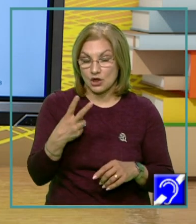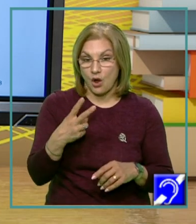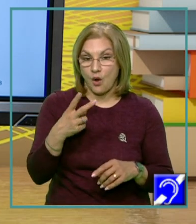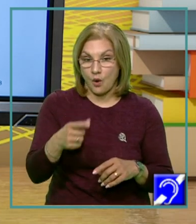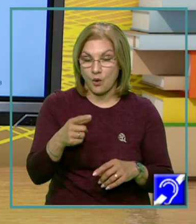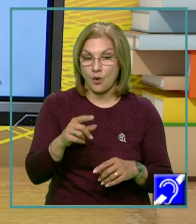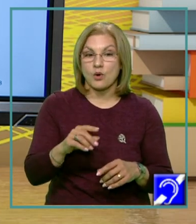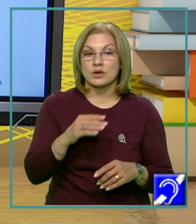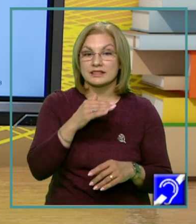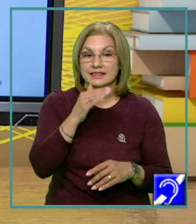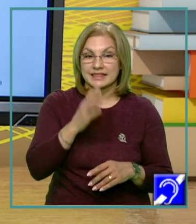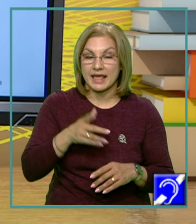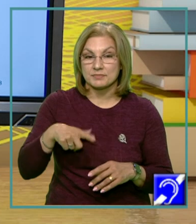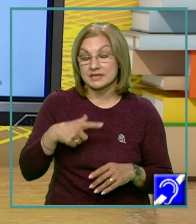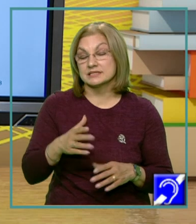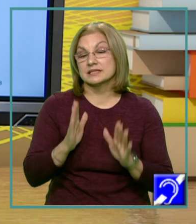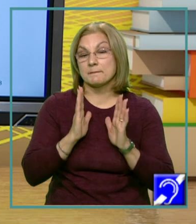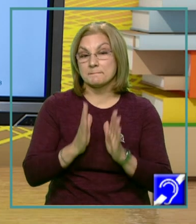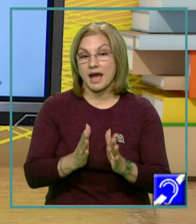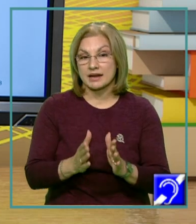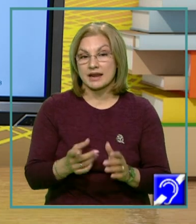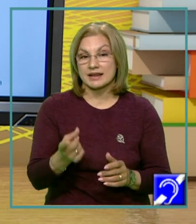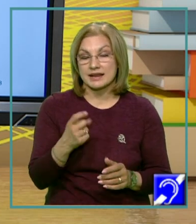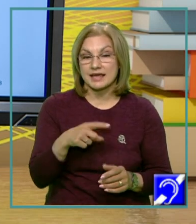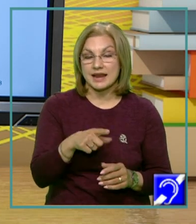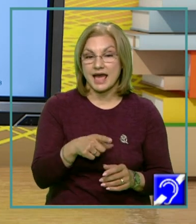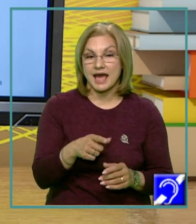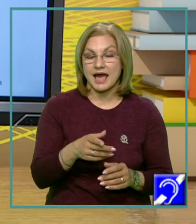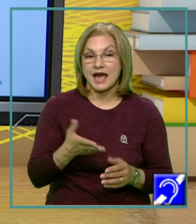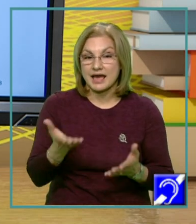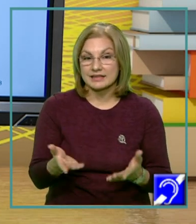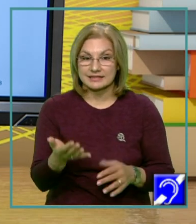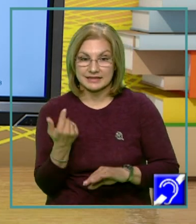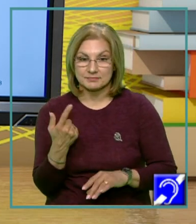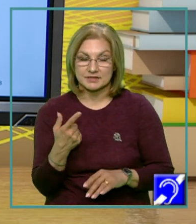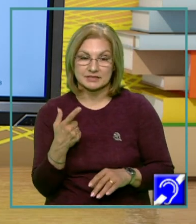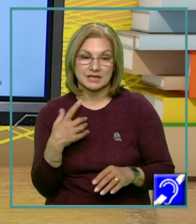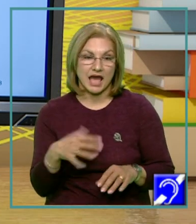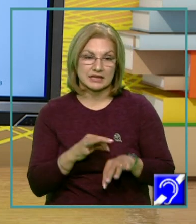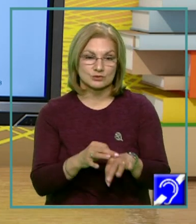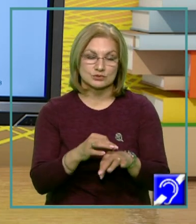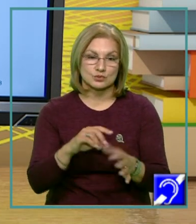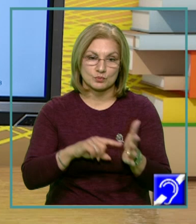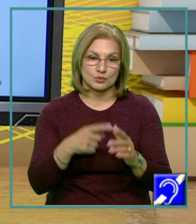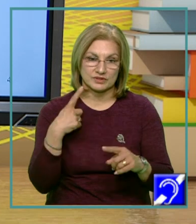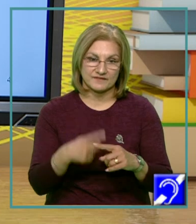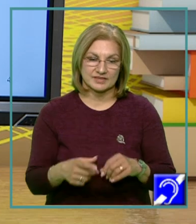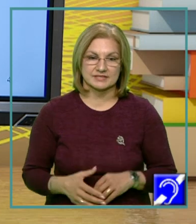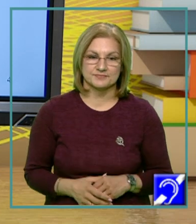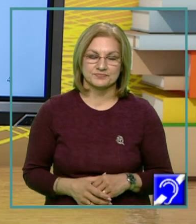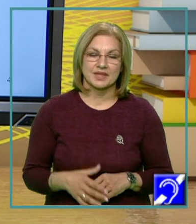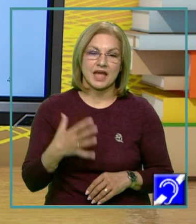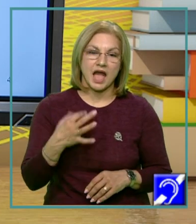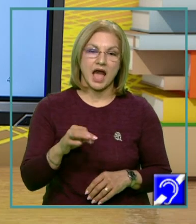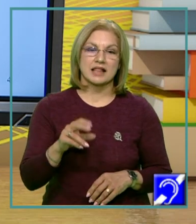de două drepte paralele la dreptele date dus printrun punct fix alte teoreme